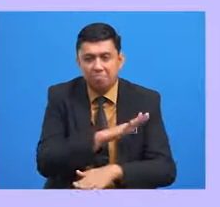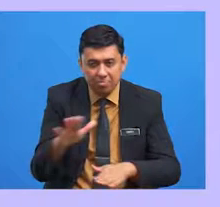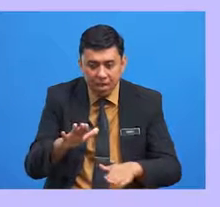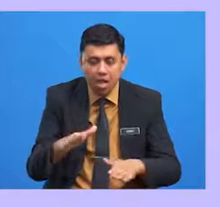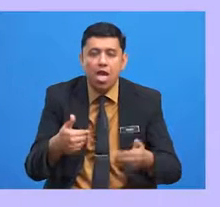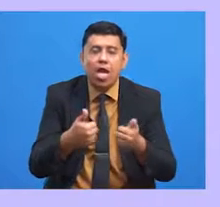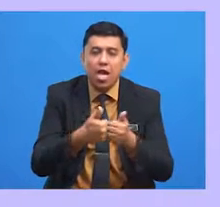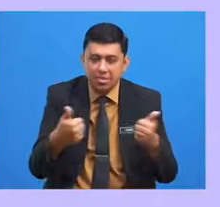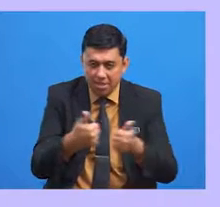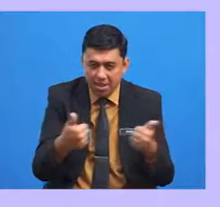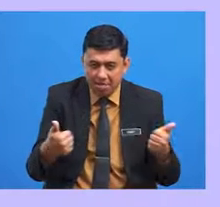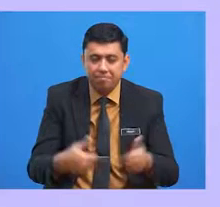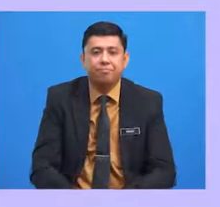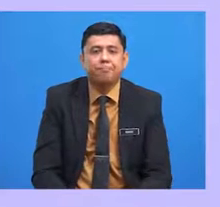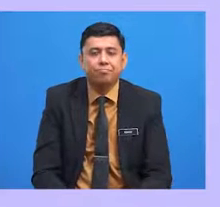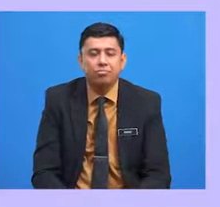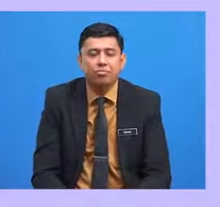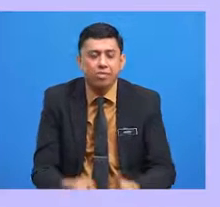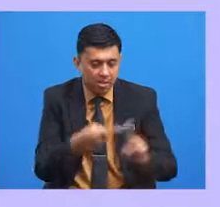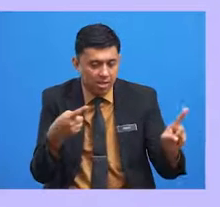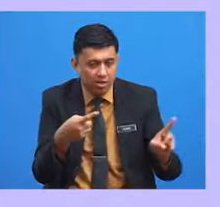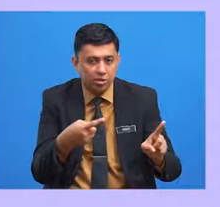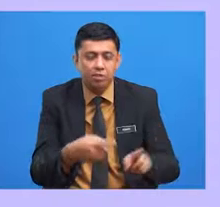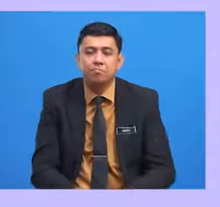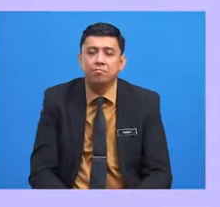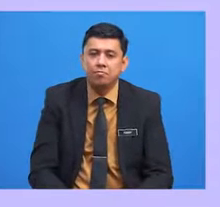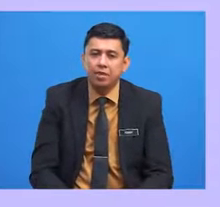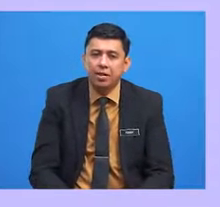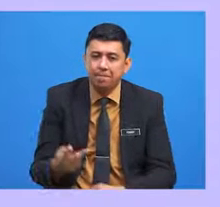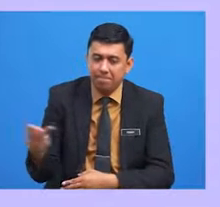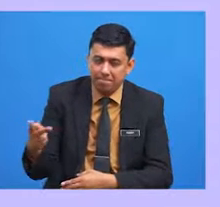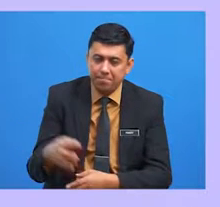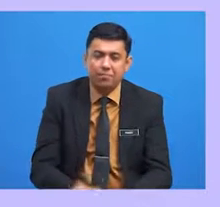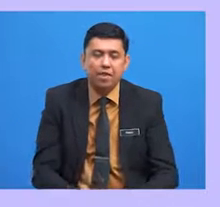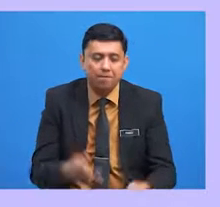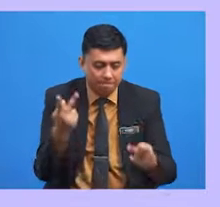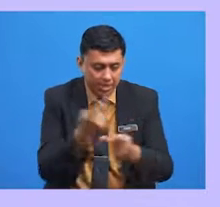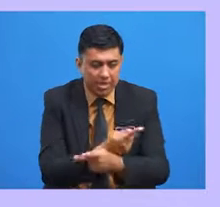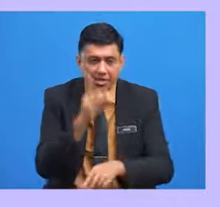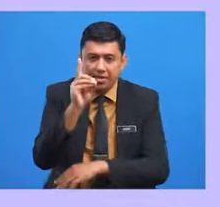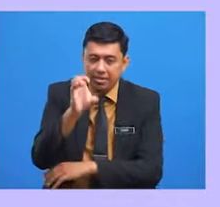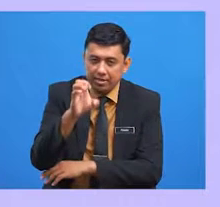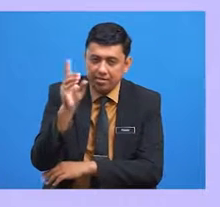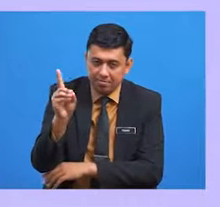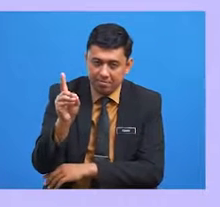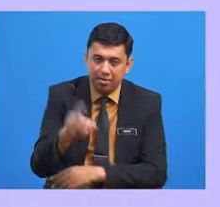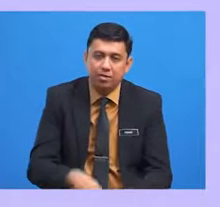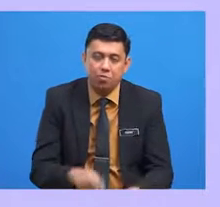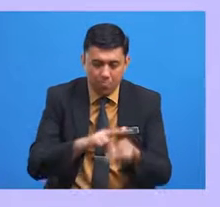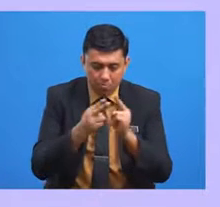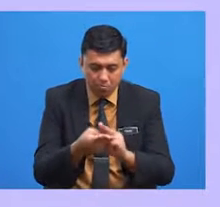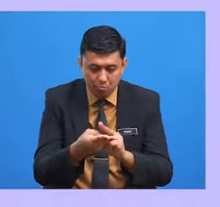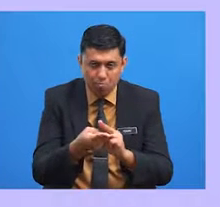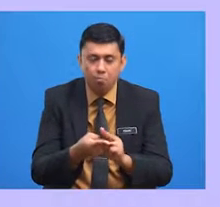harga permintaan tak anjal dari segi berkali keanjalan atau ED, peratus perubahan